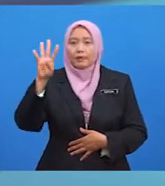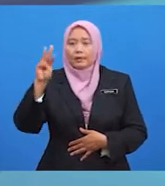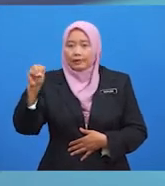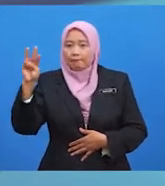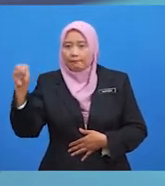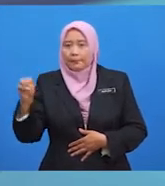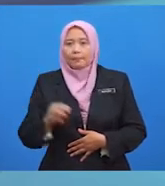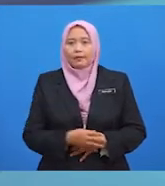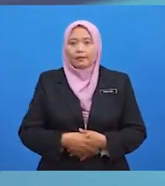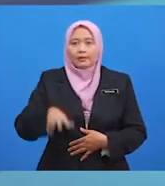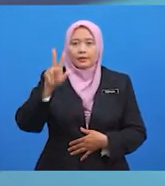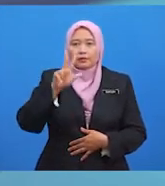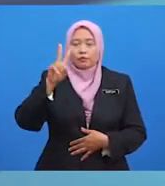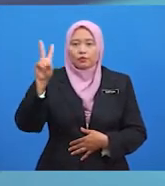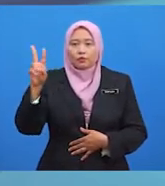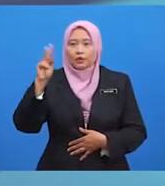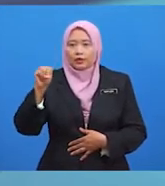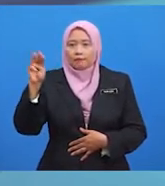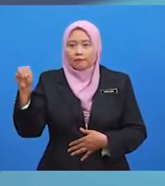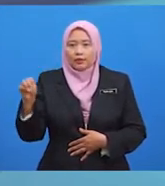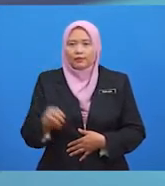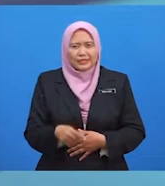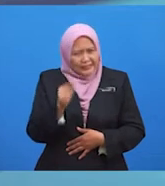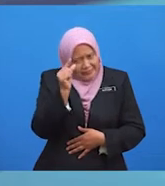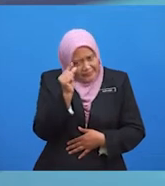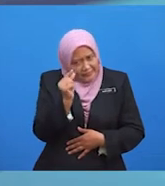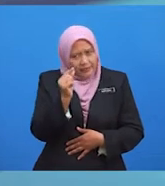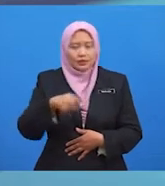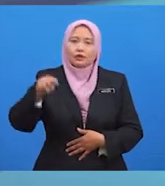44mm, 32mm dan yang kecil sekali